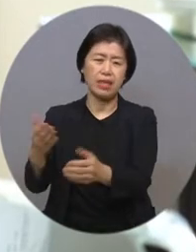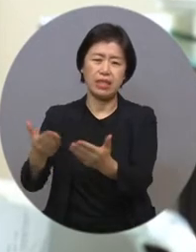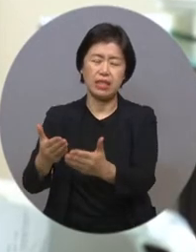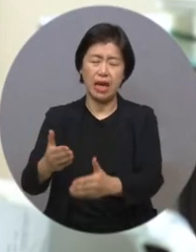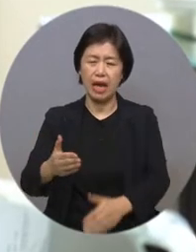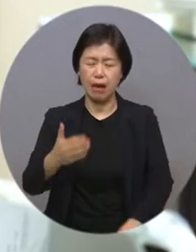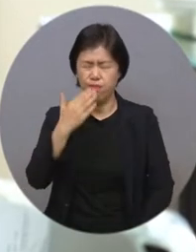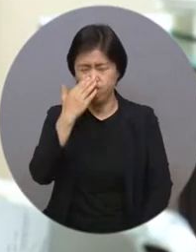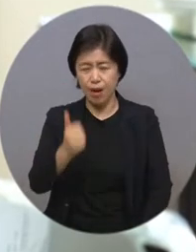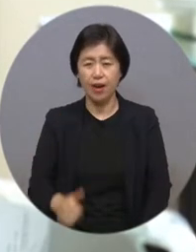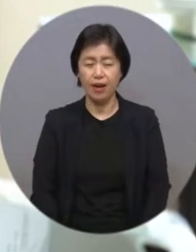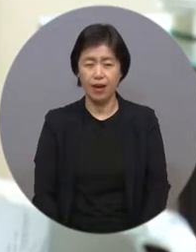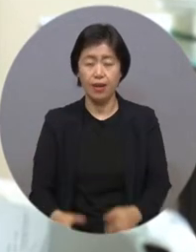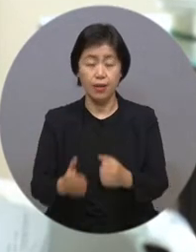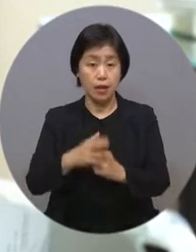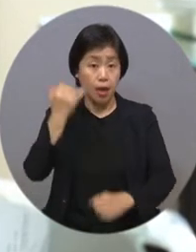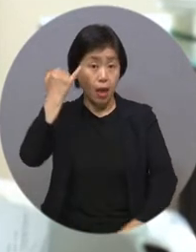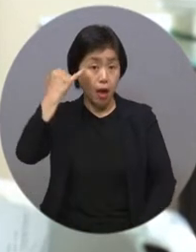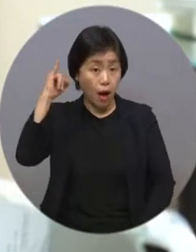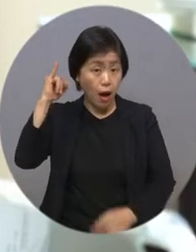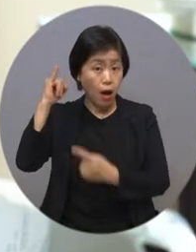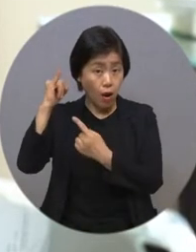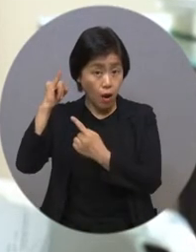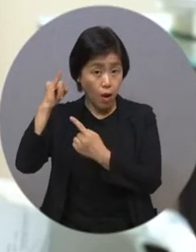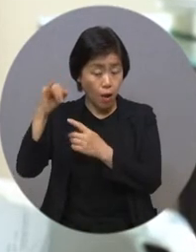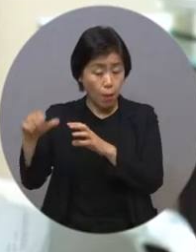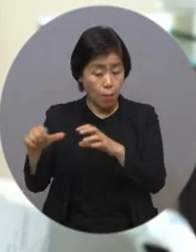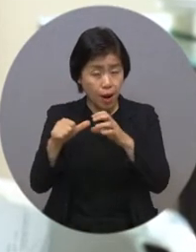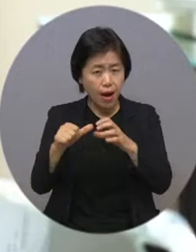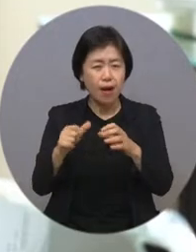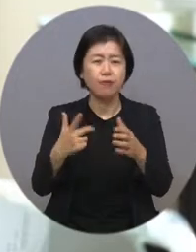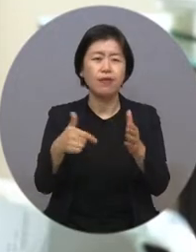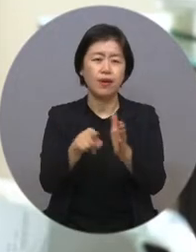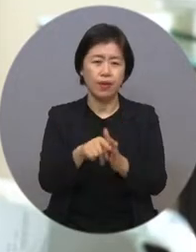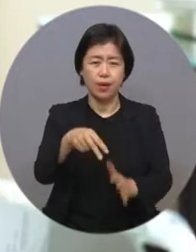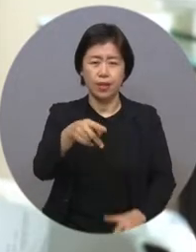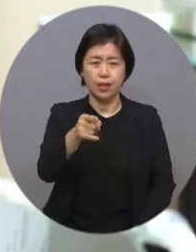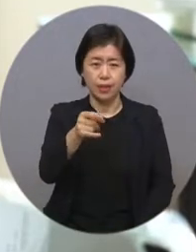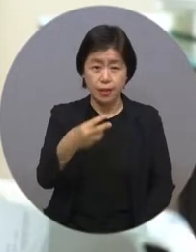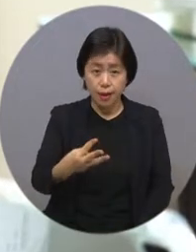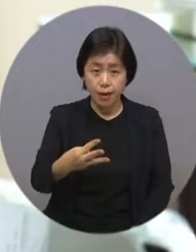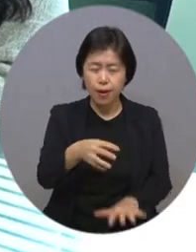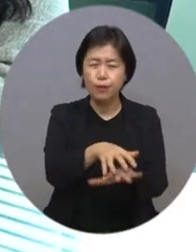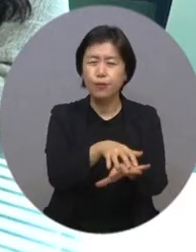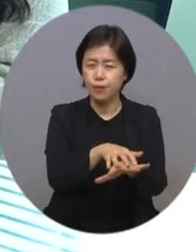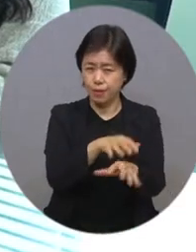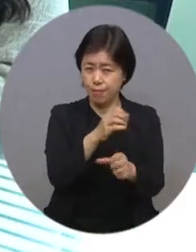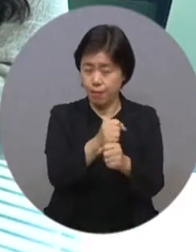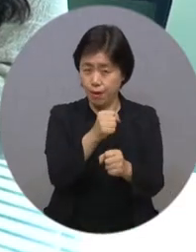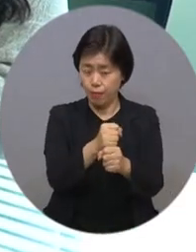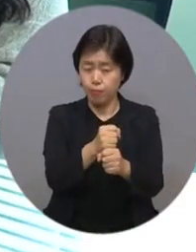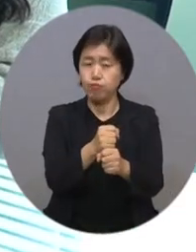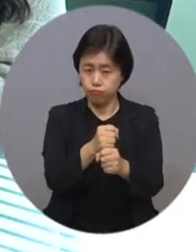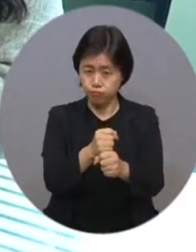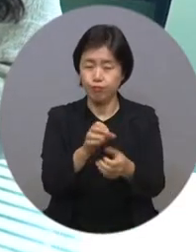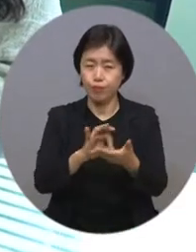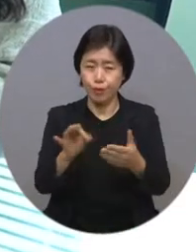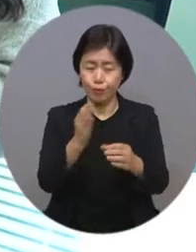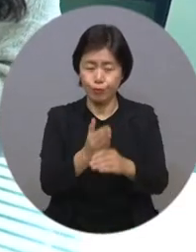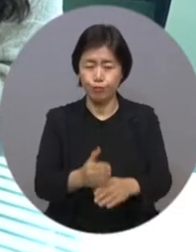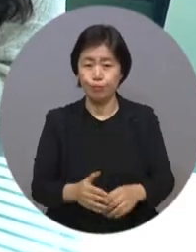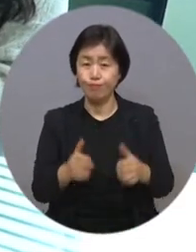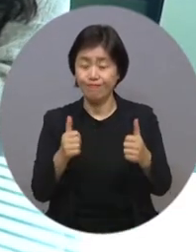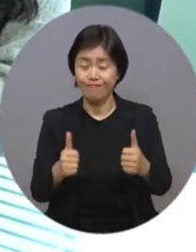최소한 활용할 수 있는 셀 방식을 하고 있는 게 저희 공장의 가장 강점이라고 생각을 합니다. 정말 큰 강점이라고 저도